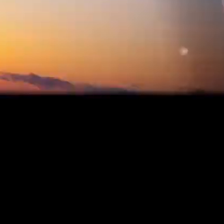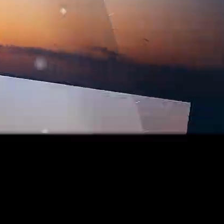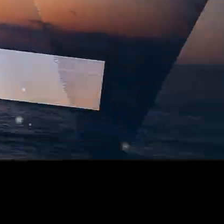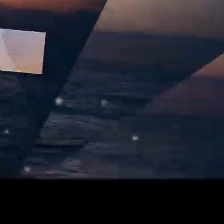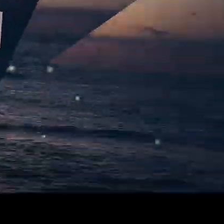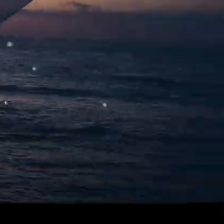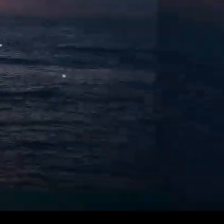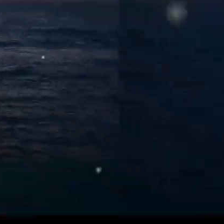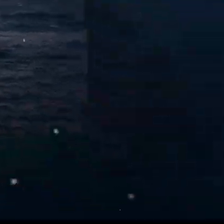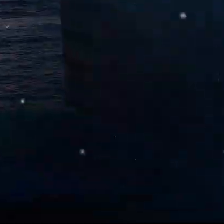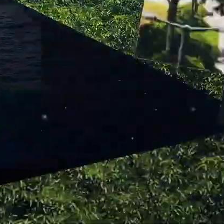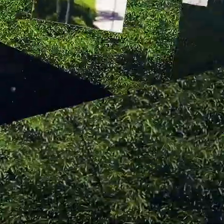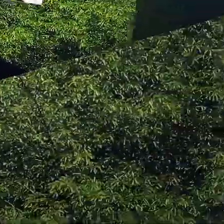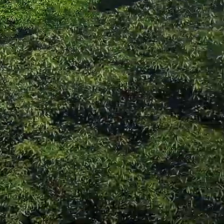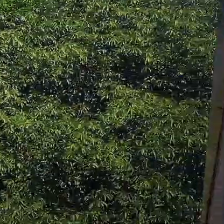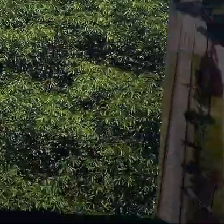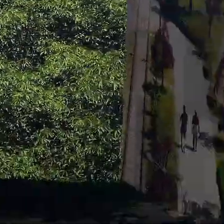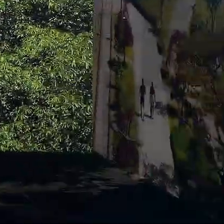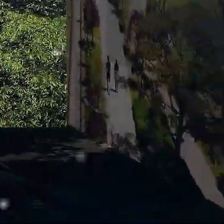4 4